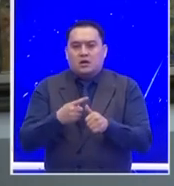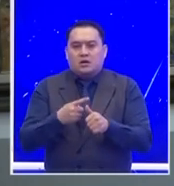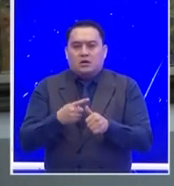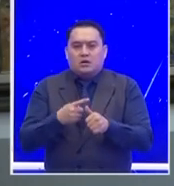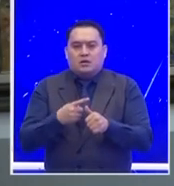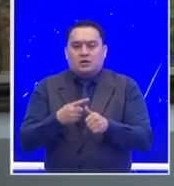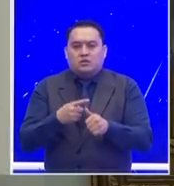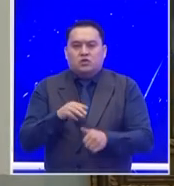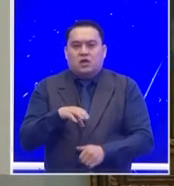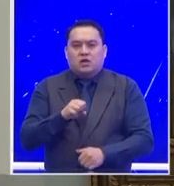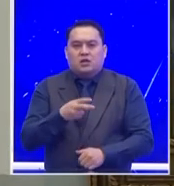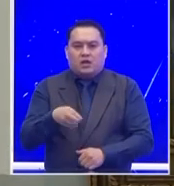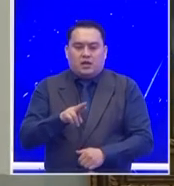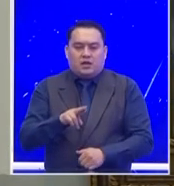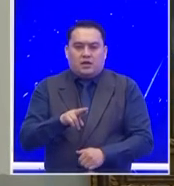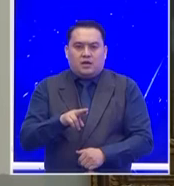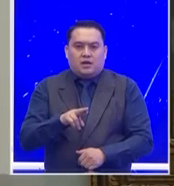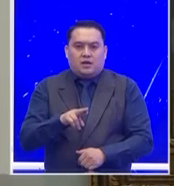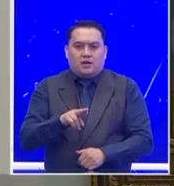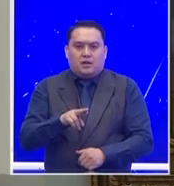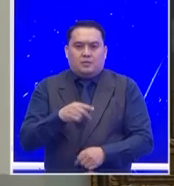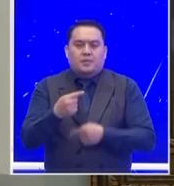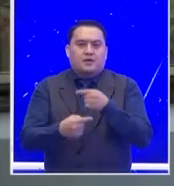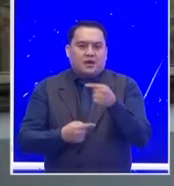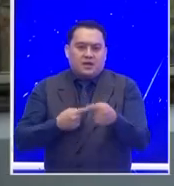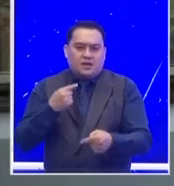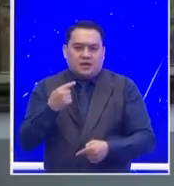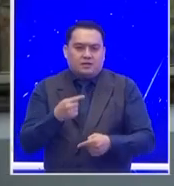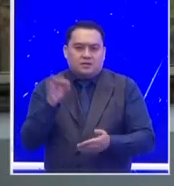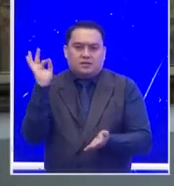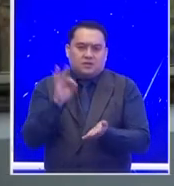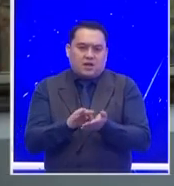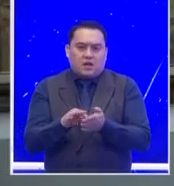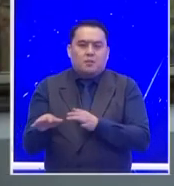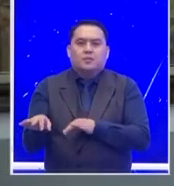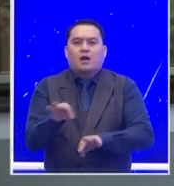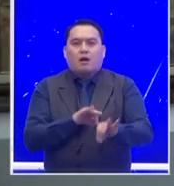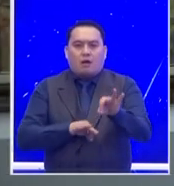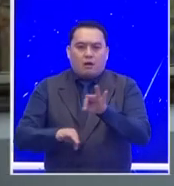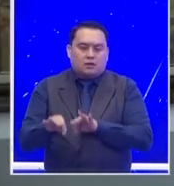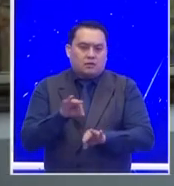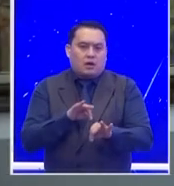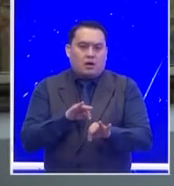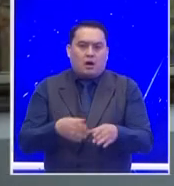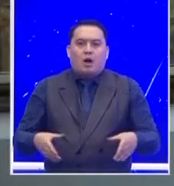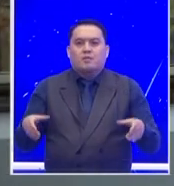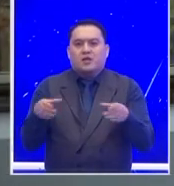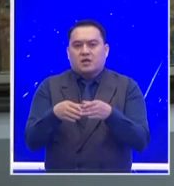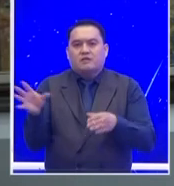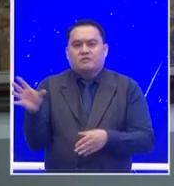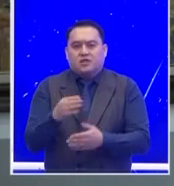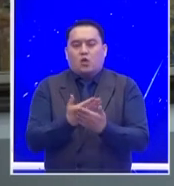«Маэстро Жанатай Шарденов. Преемственность поколений». Цель этого проекта – это объединить